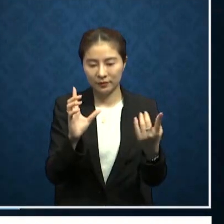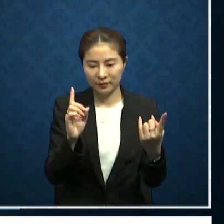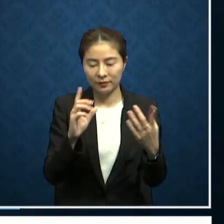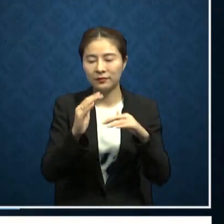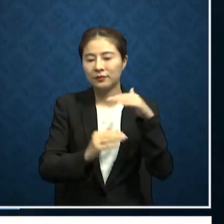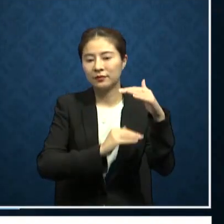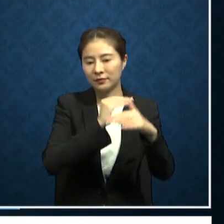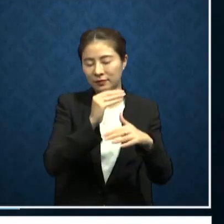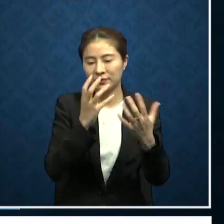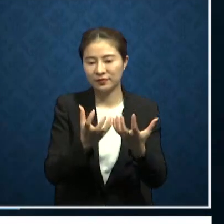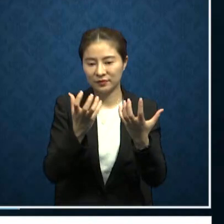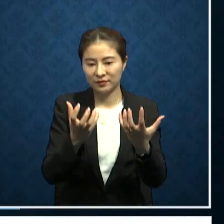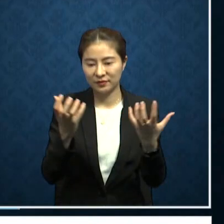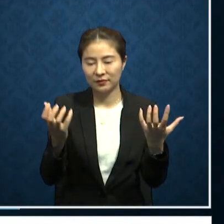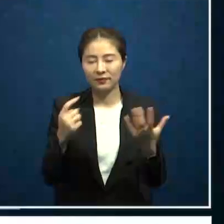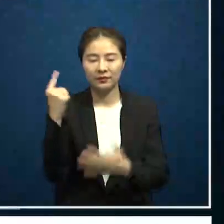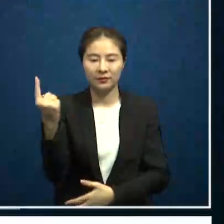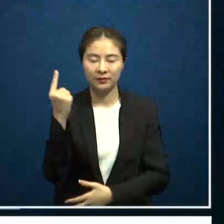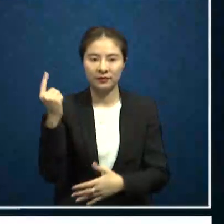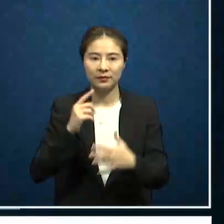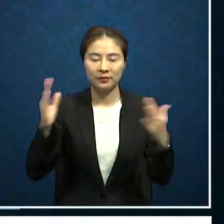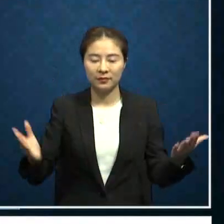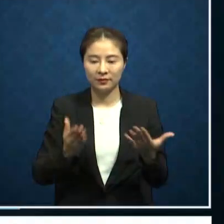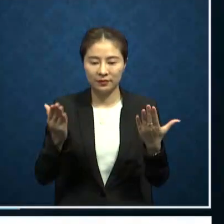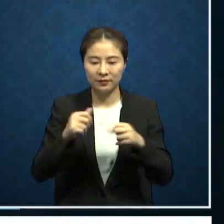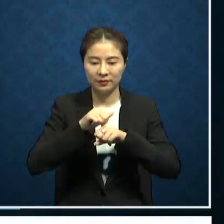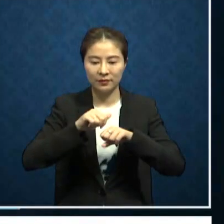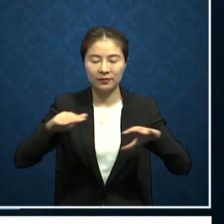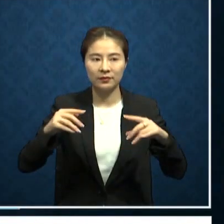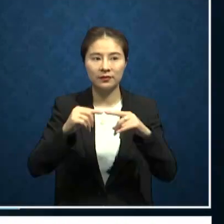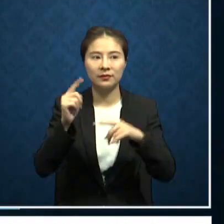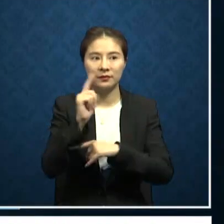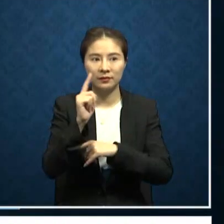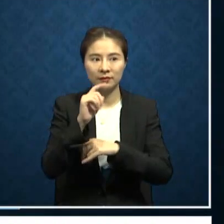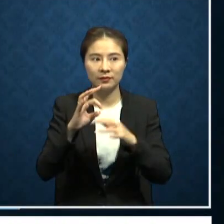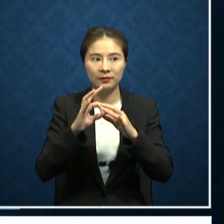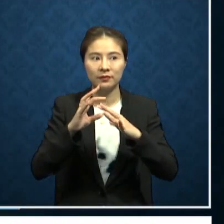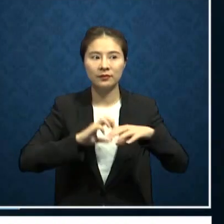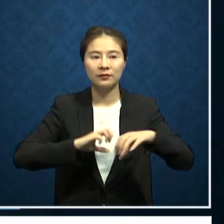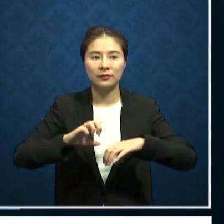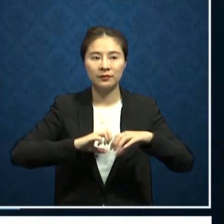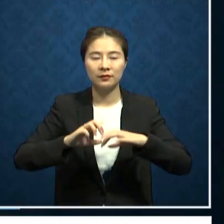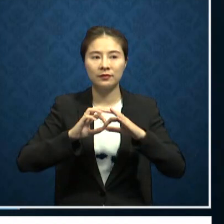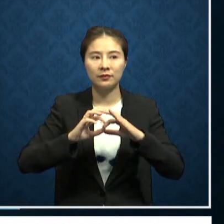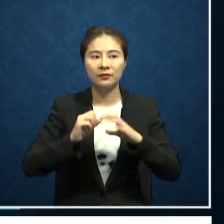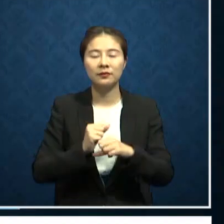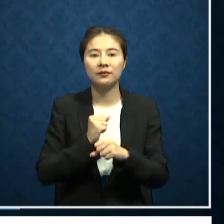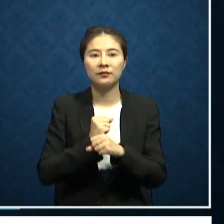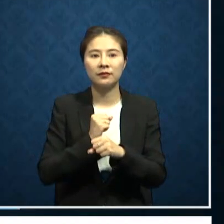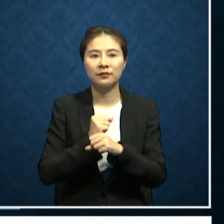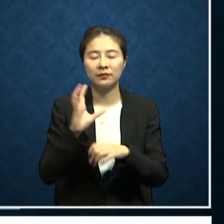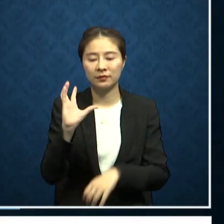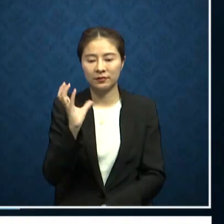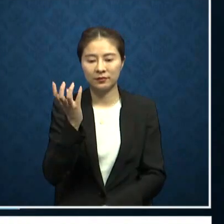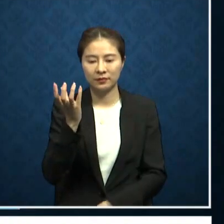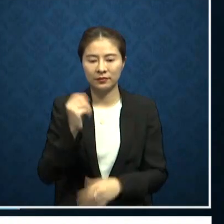การทรัพยากรหรือว่าสินทรัพย์นะคะในการจัดอันดับจาก Global Soft Powerindexนะ